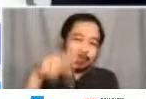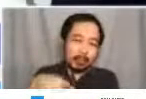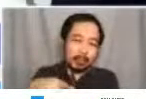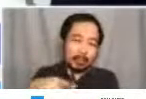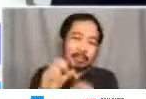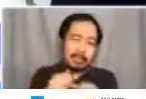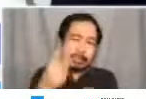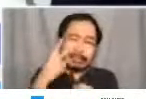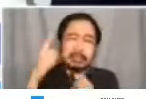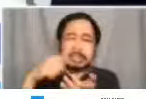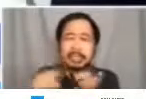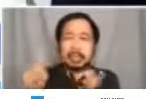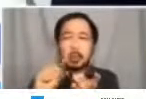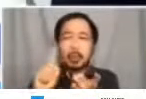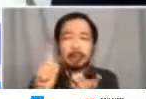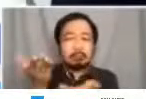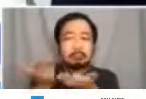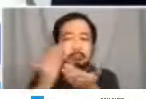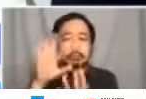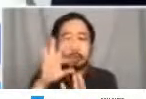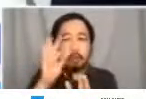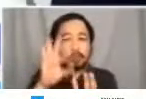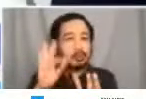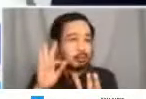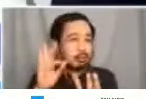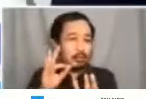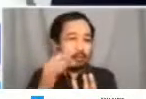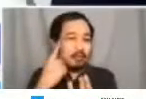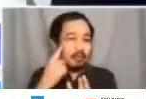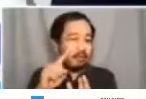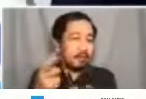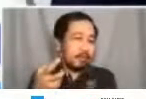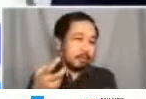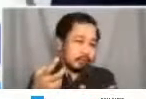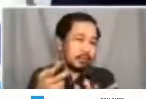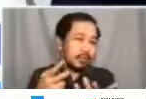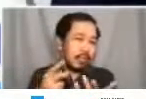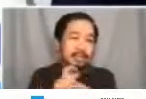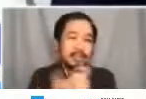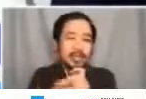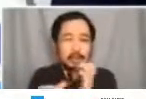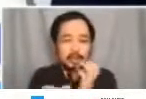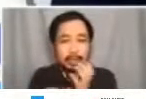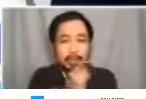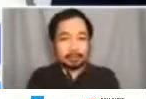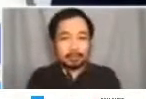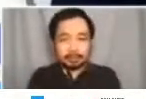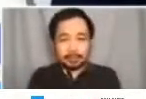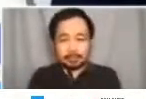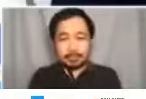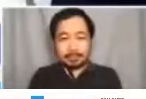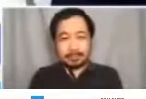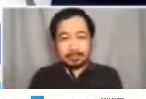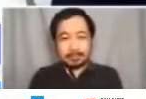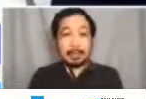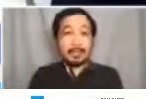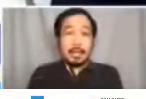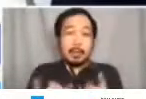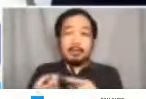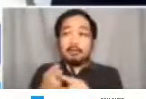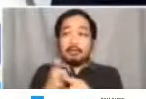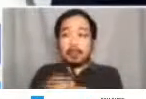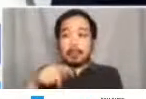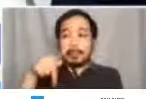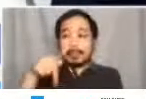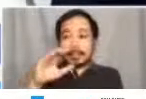COVID Radio. Hashtag laging handa. Radyo Pilipinas Special Coverage. Nagtalaga ng one-stop shop area ang pamalang